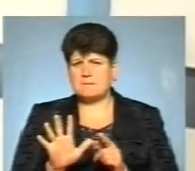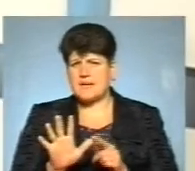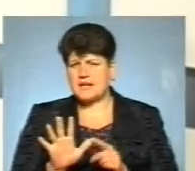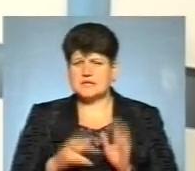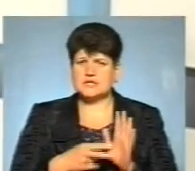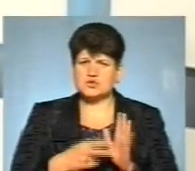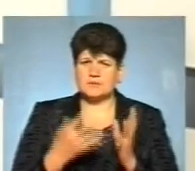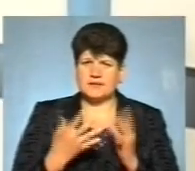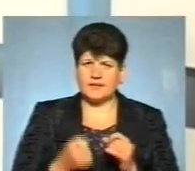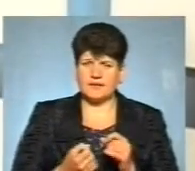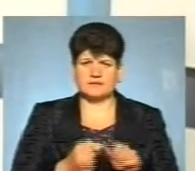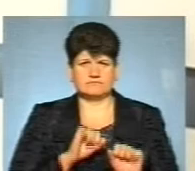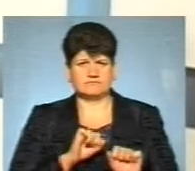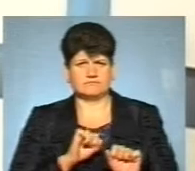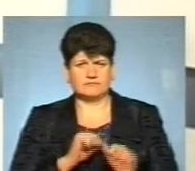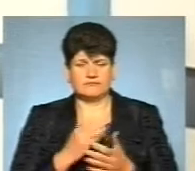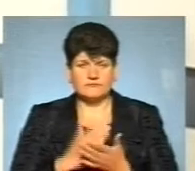день, і вони